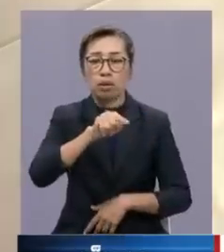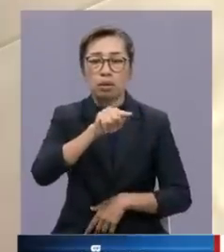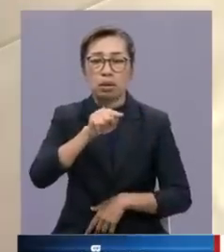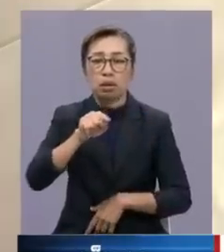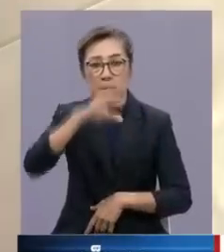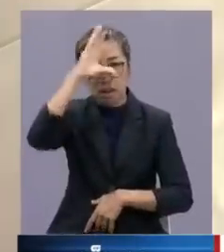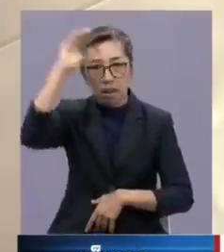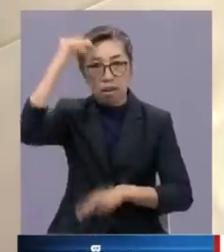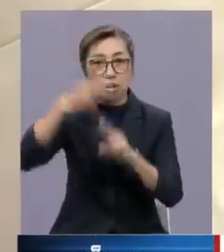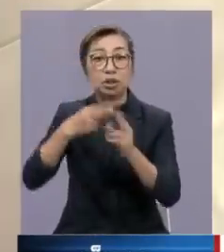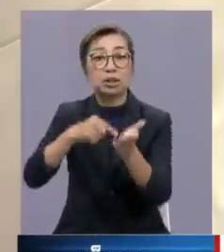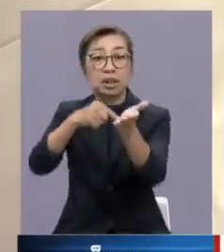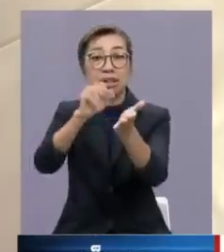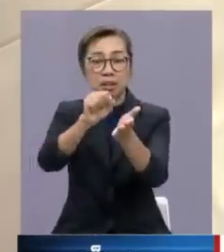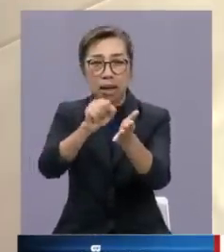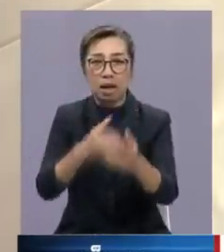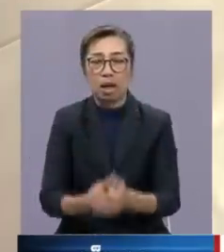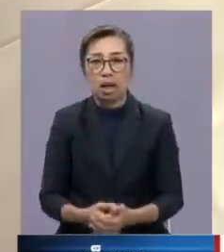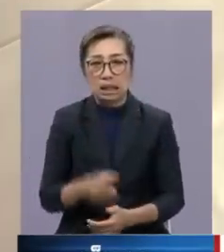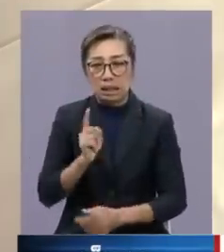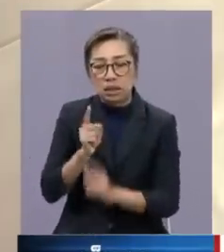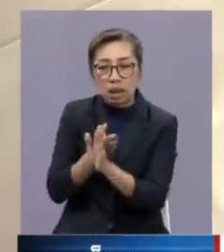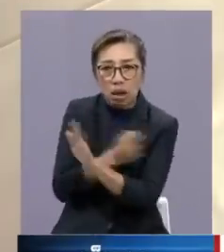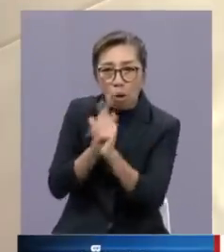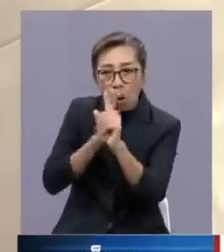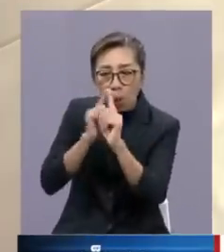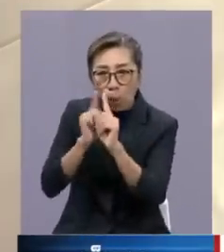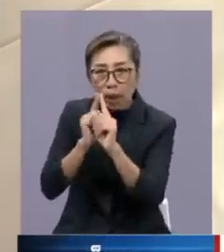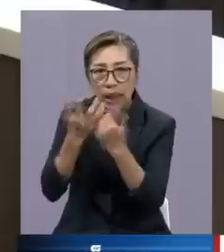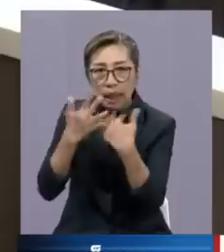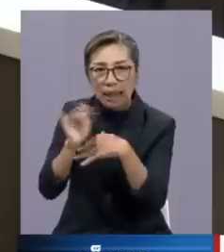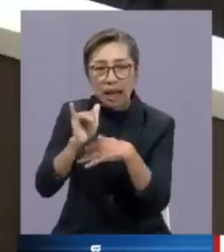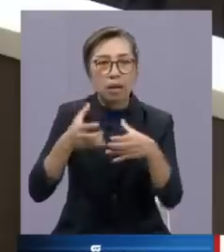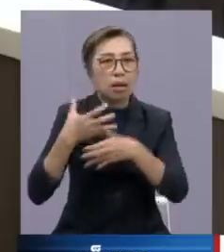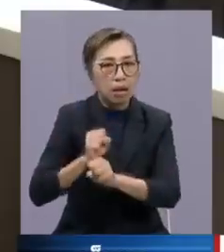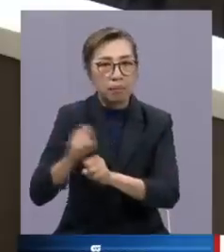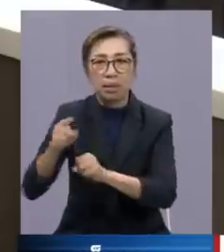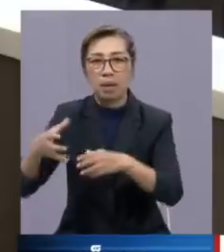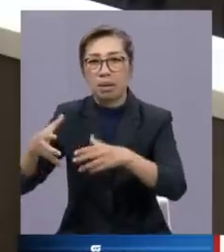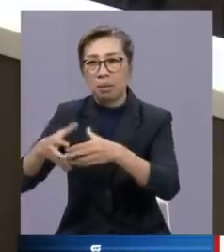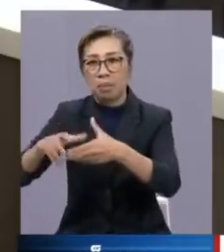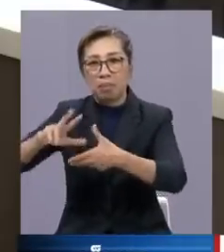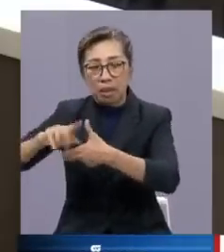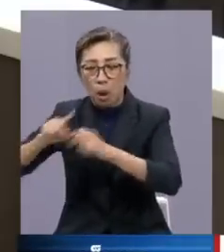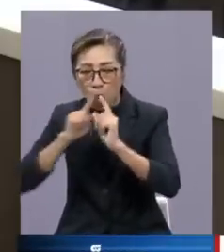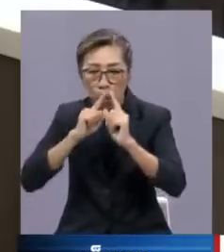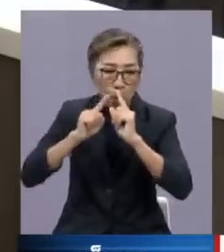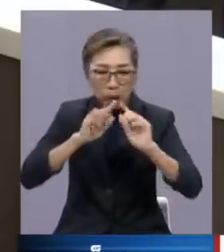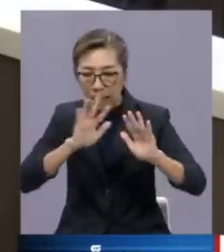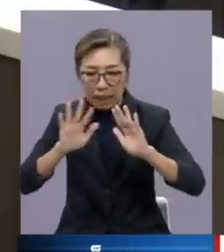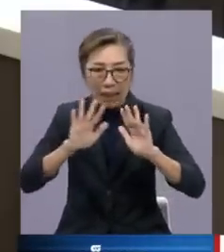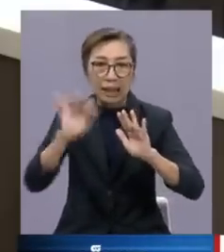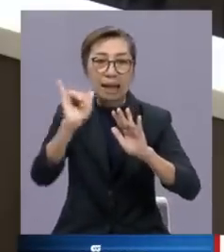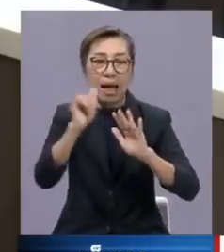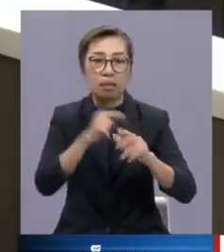อคุณชวน ใช่ มั้ยครับแล้วเหมือนตอนนั้นเนี่ยที่เขาดีลกันไม่ลงตัวระหว่างพลังประชารัฐกับประชาธิปัตย์แล้วถ้าเกิดให้ฟังคุณณัฐพลน่ะว่าเส